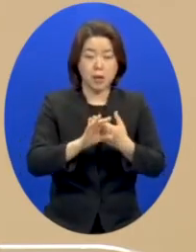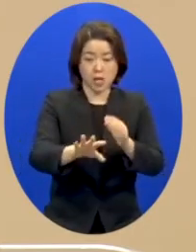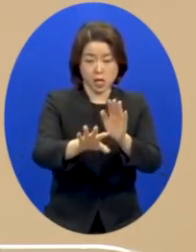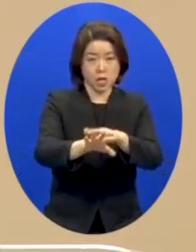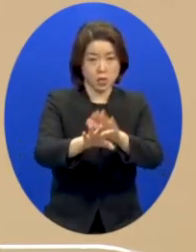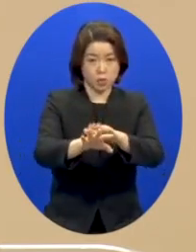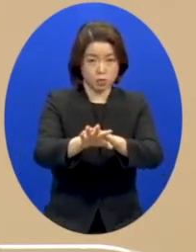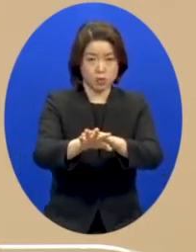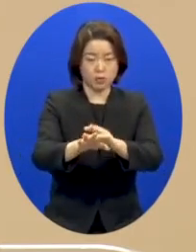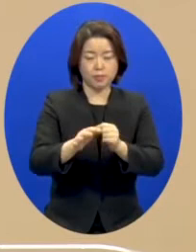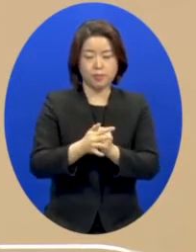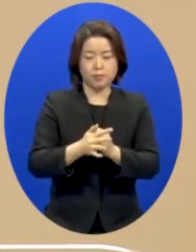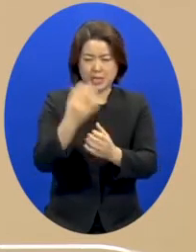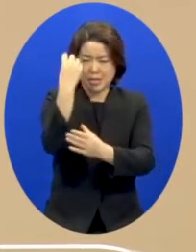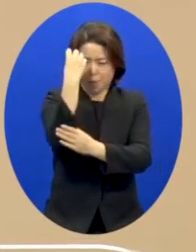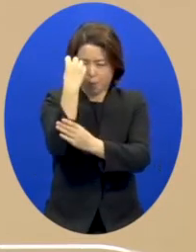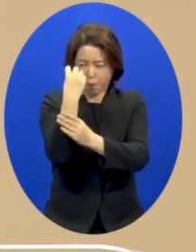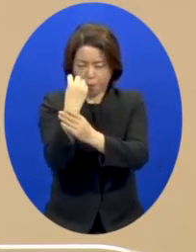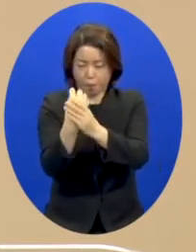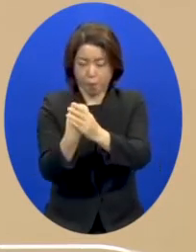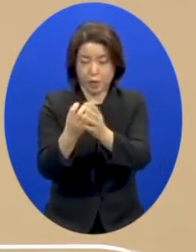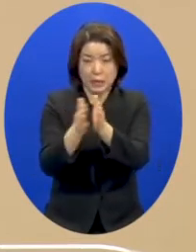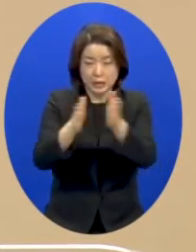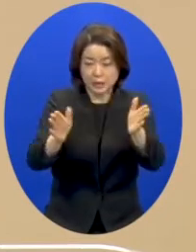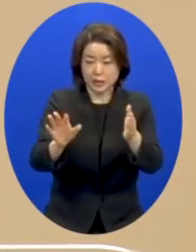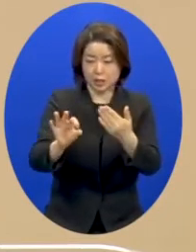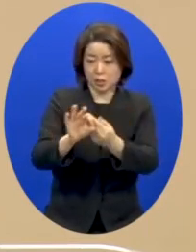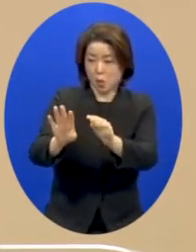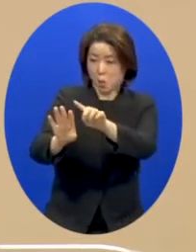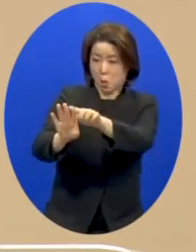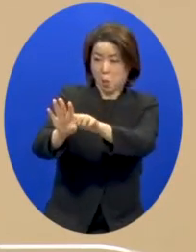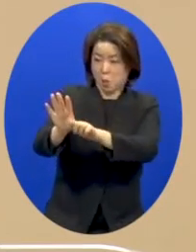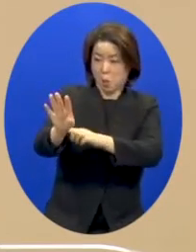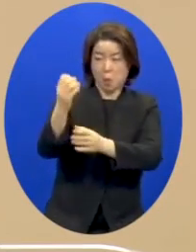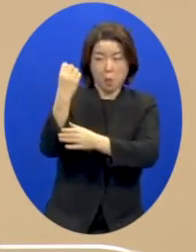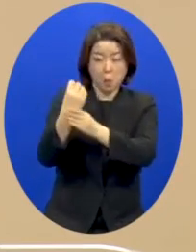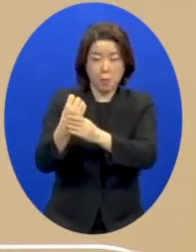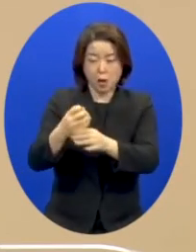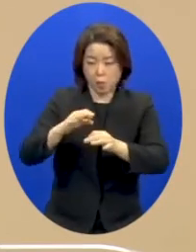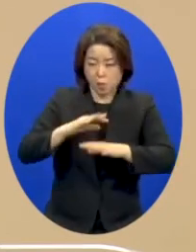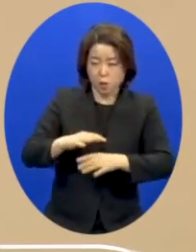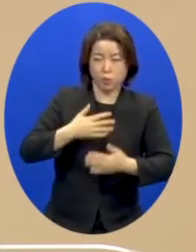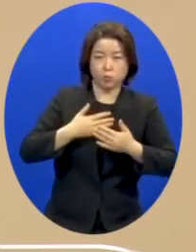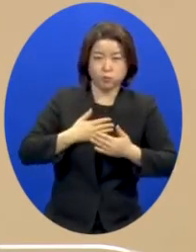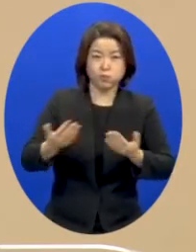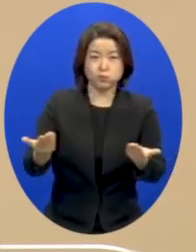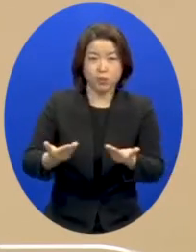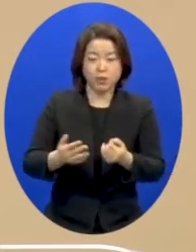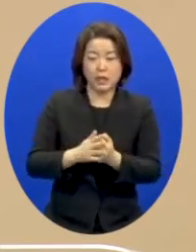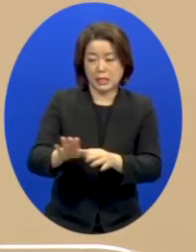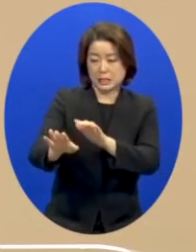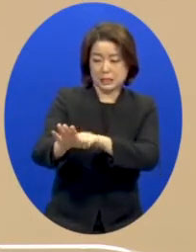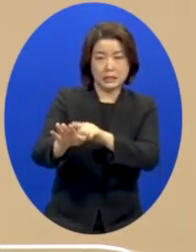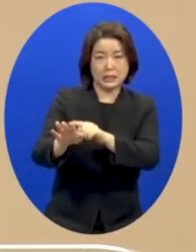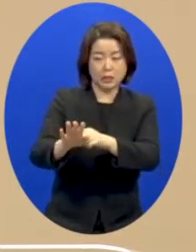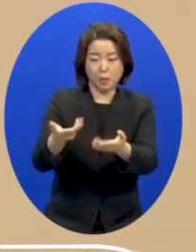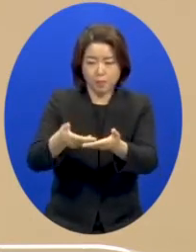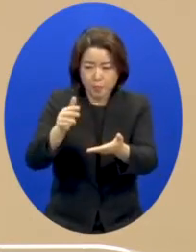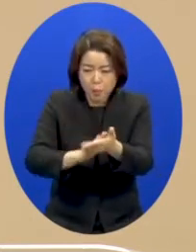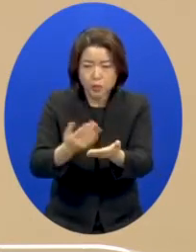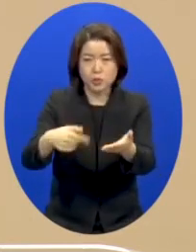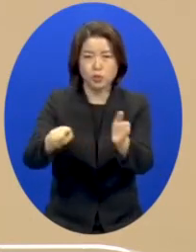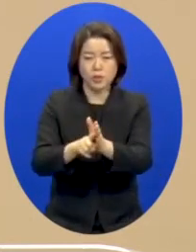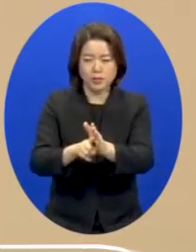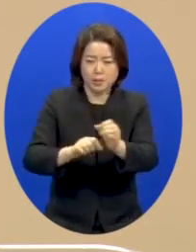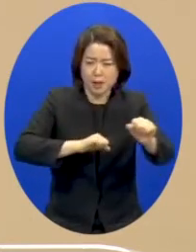손이 썩어 들어가기 시작한다면 얼마나 놀랍고 두려운 일입니까? 그것을 고치려고 얼마나 발버둥